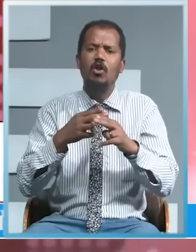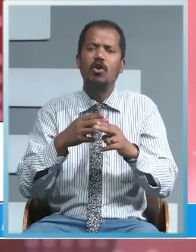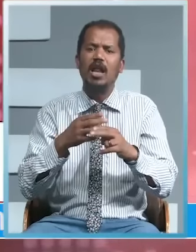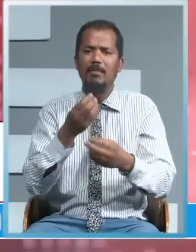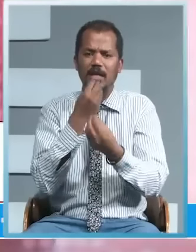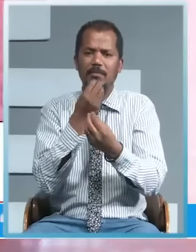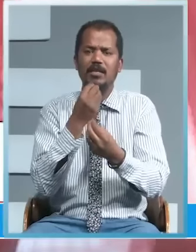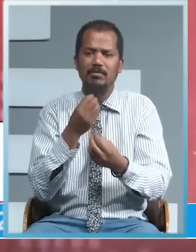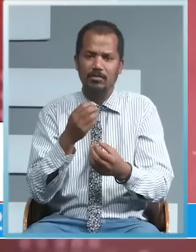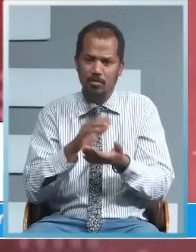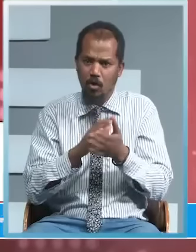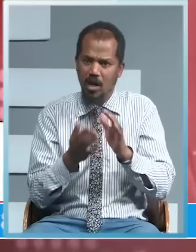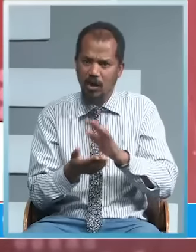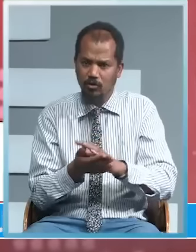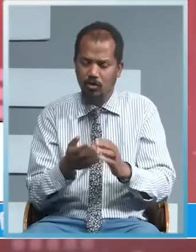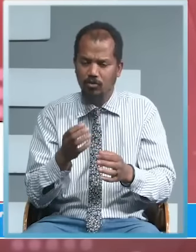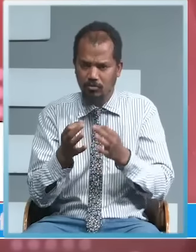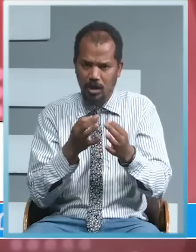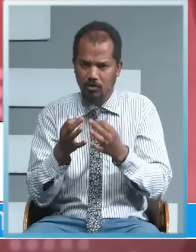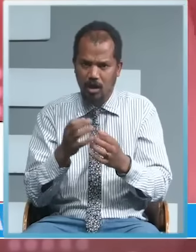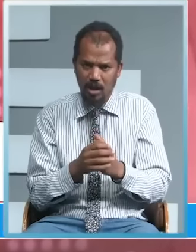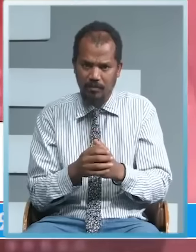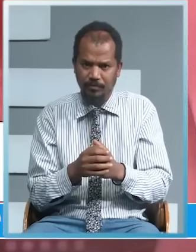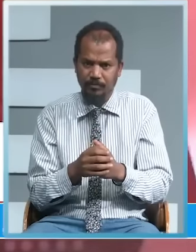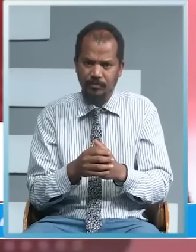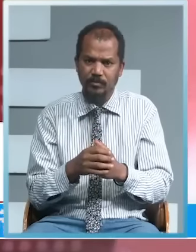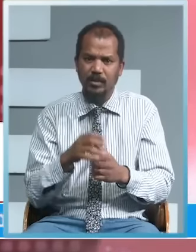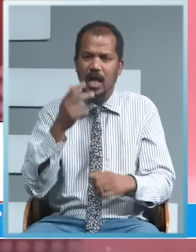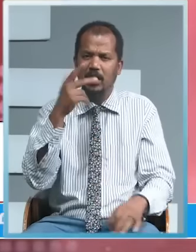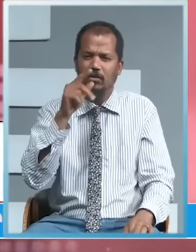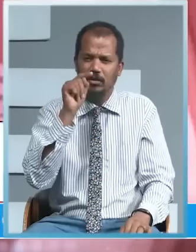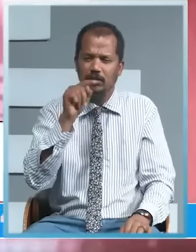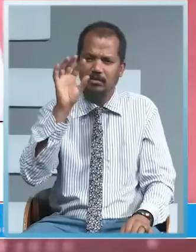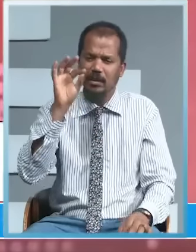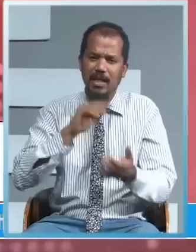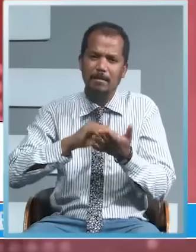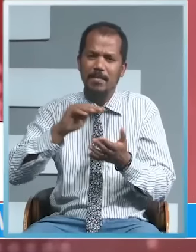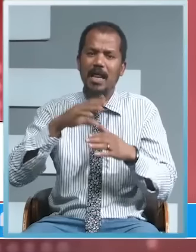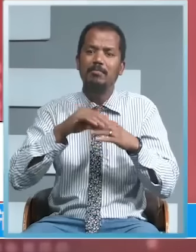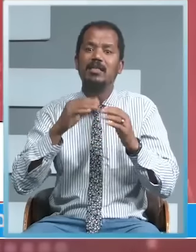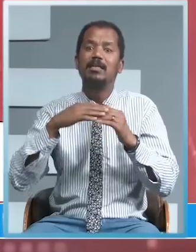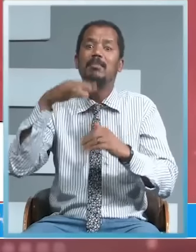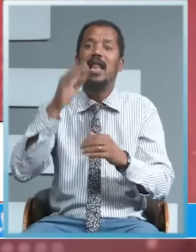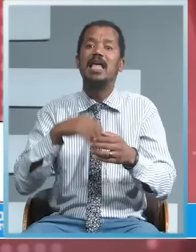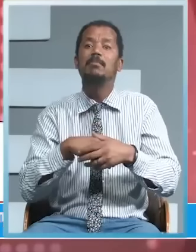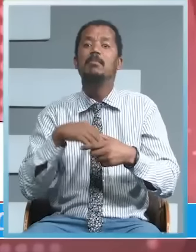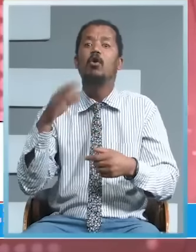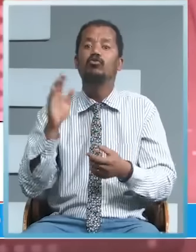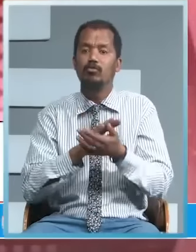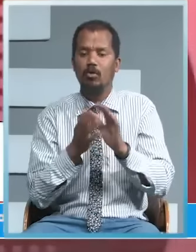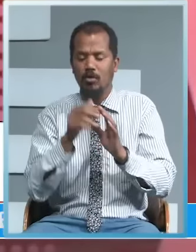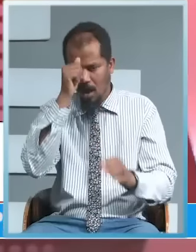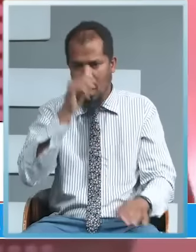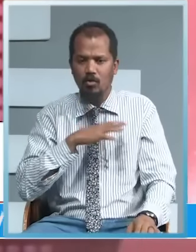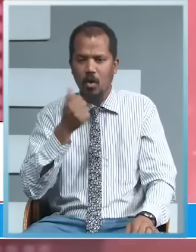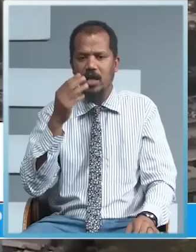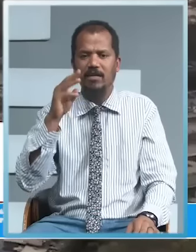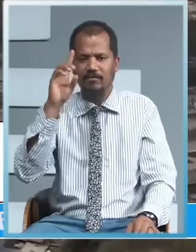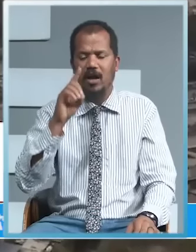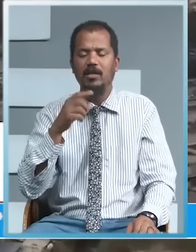በላይ የምግብ ምርቶች መሆናቸውንም ገልጸዋል። እነዚህ ምርቶች ከ13.9 ሚሊዮን ብር በላይ የሚያወጡ መሆኑንም አቶ አሰፋ